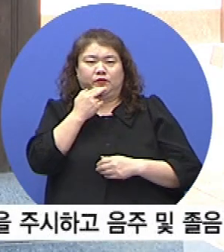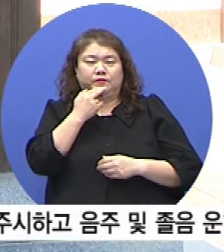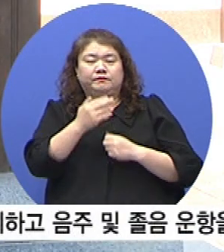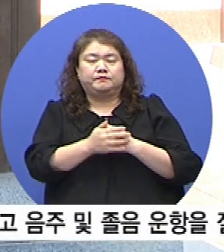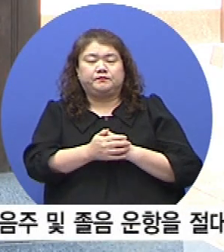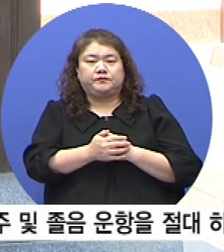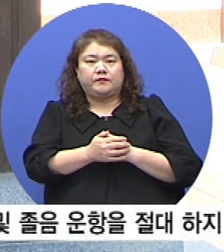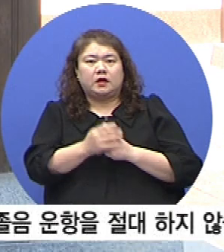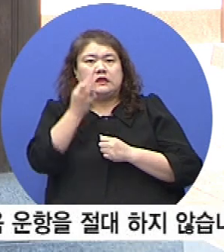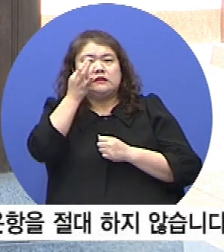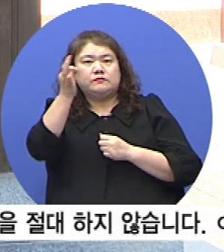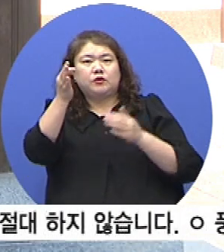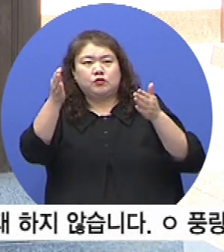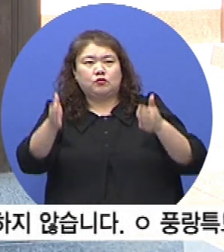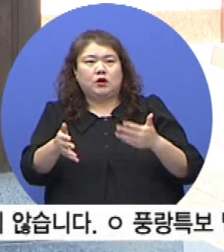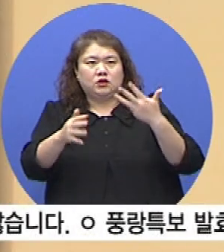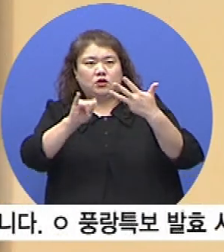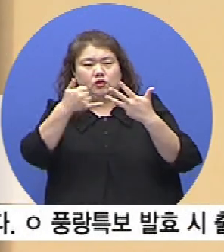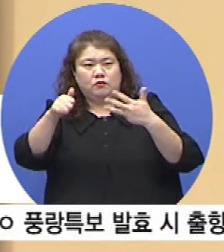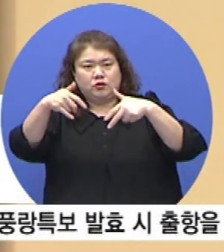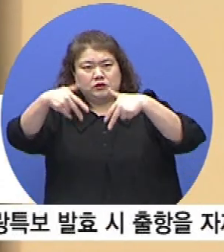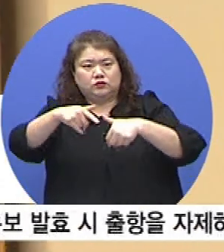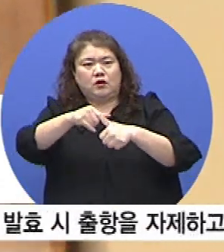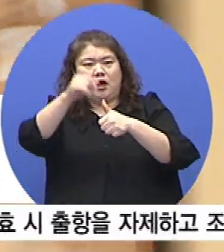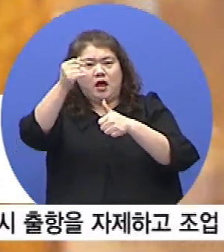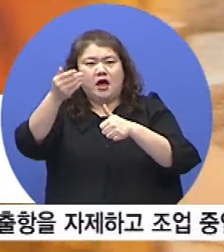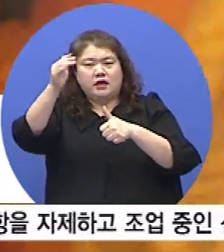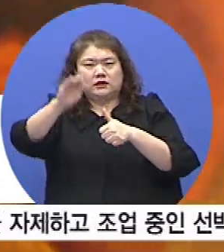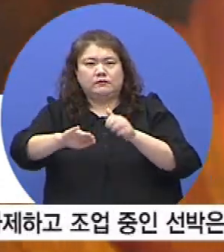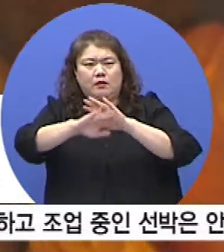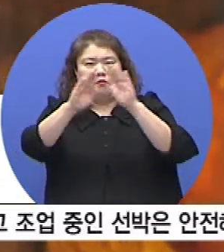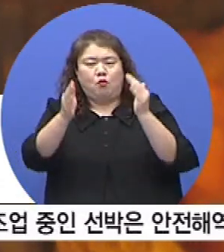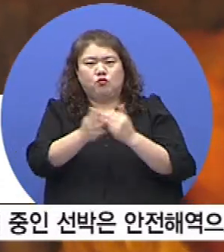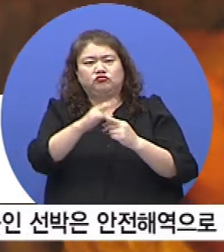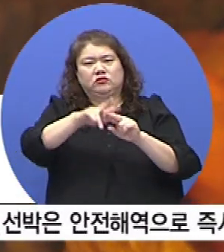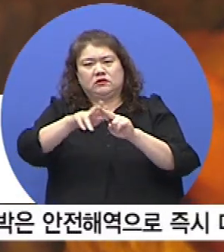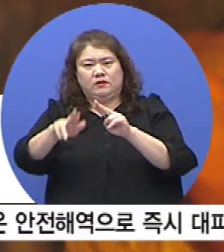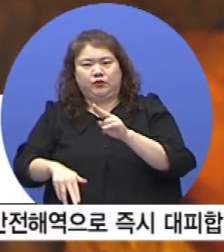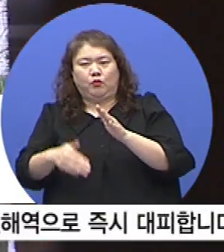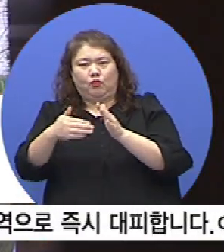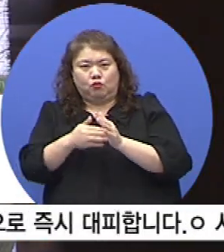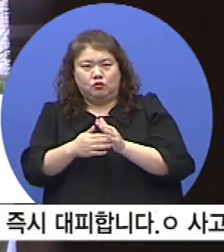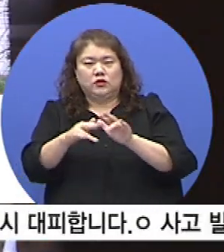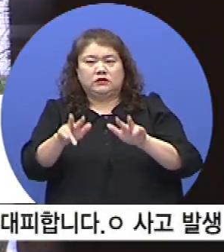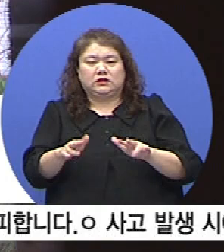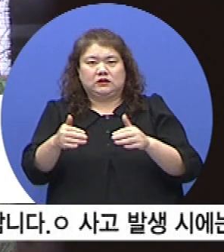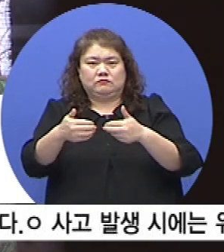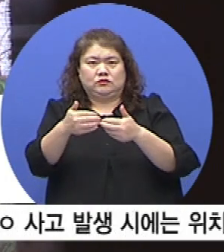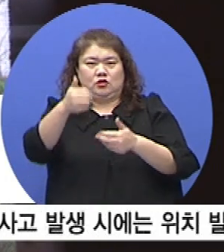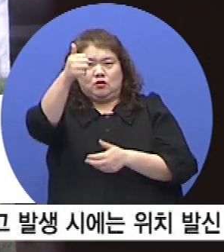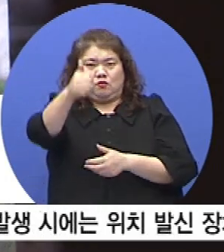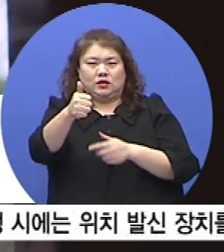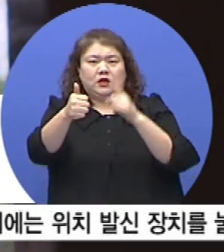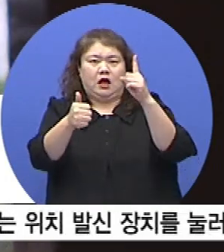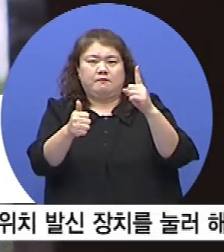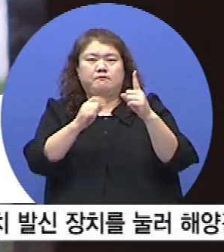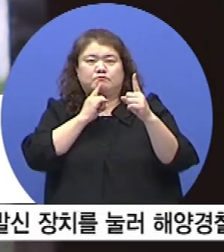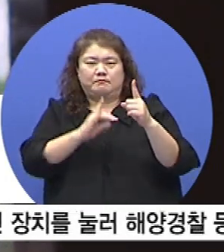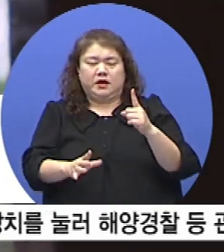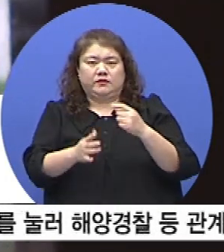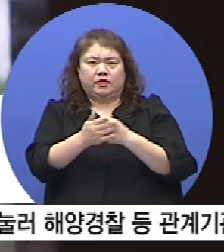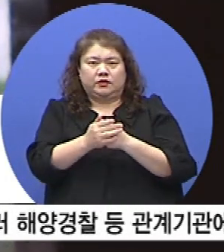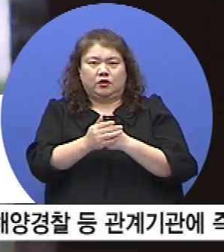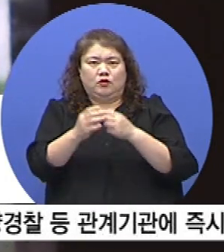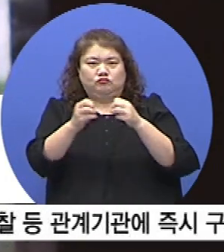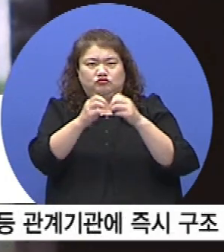불과 달이 명의 직원을 채용했지만 모두 자리를 떠고 지은 명만 남아 문학관의